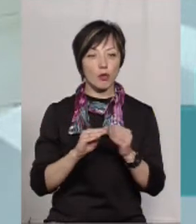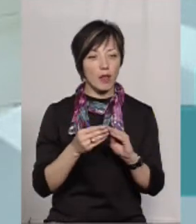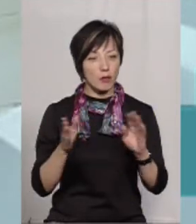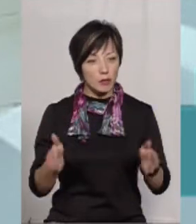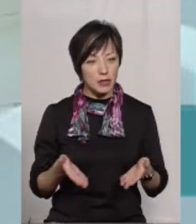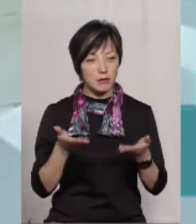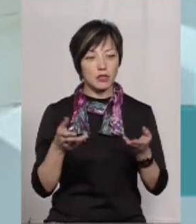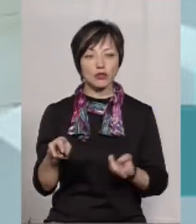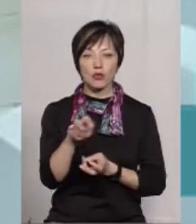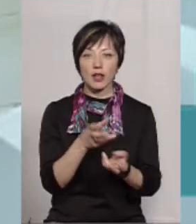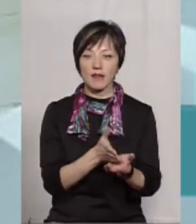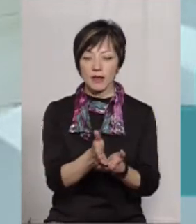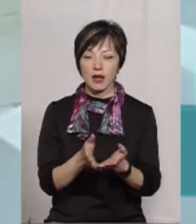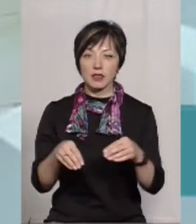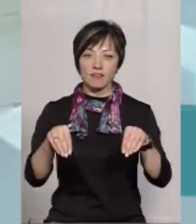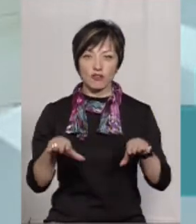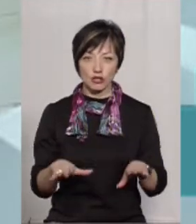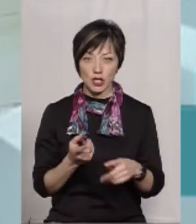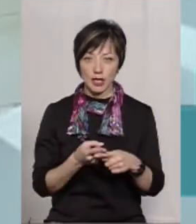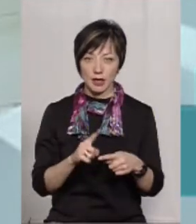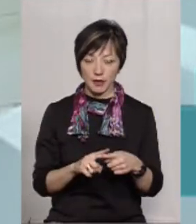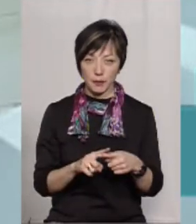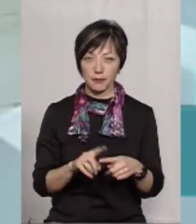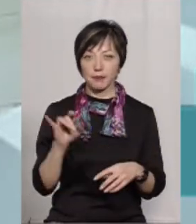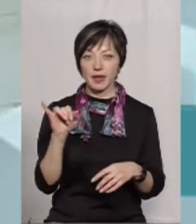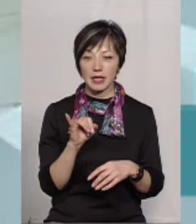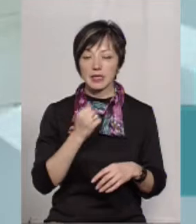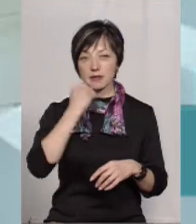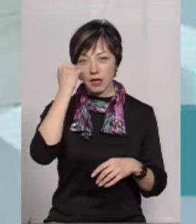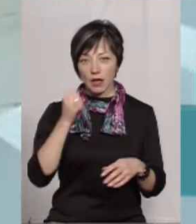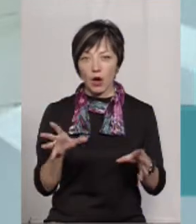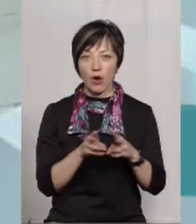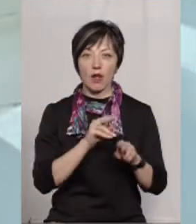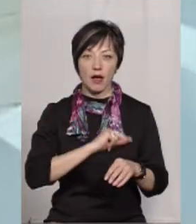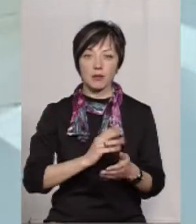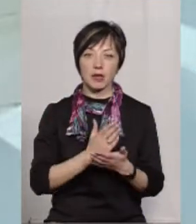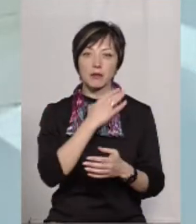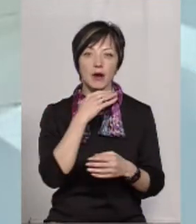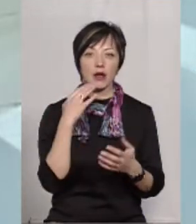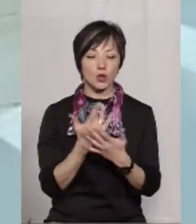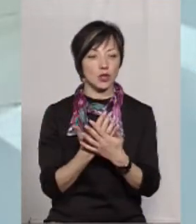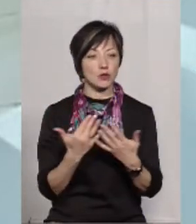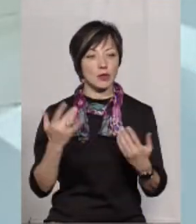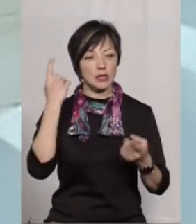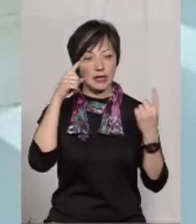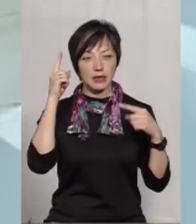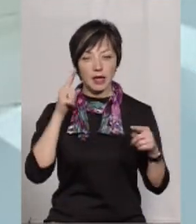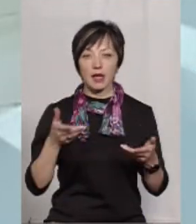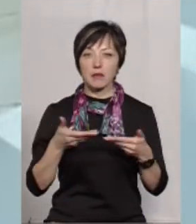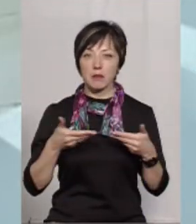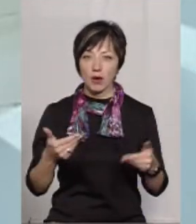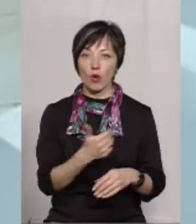проблему піднімати і шукати варіанти вирішення її. І завдяки колегам вже є багато різноманітних ідей, які